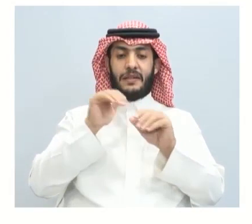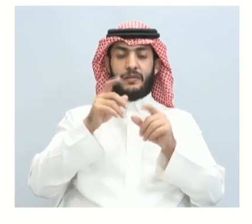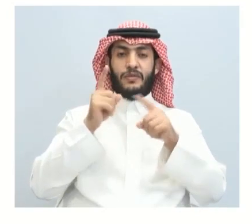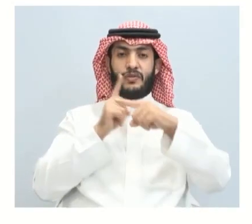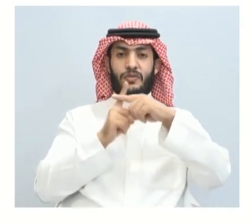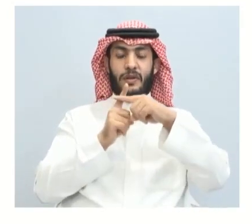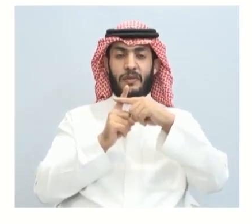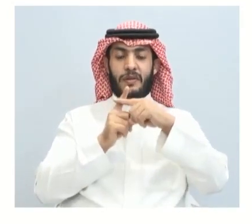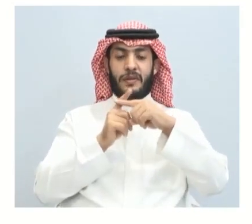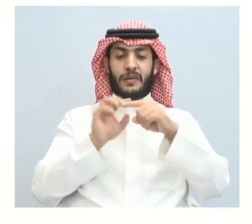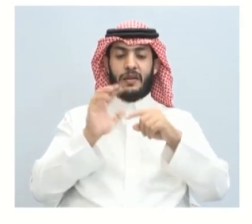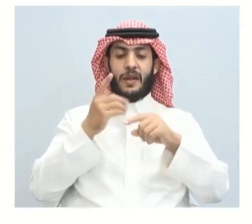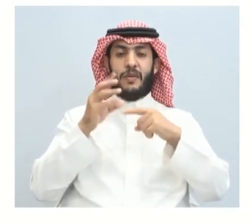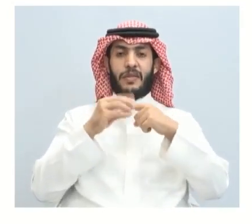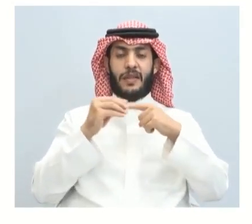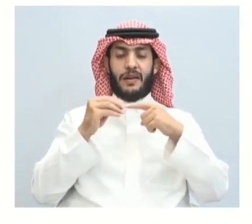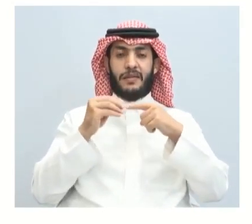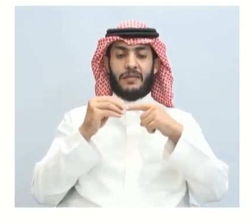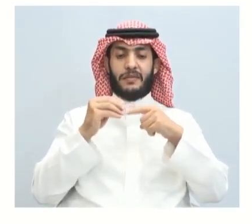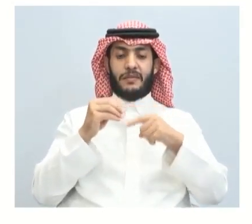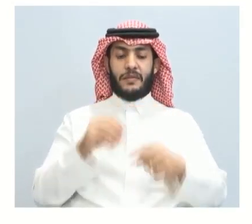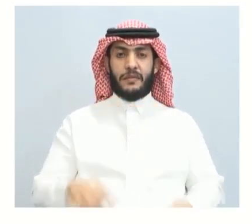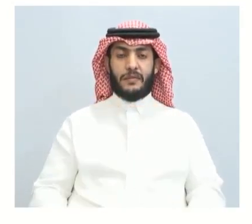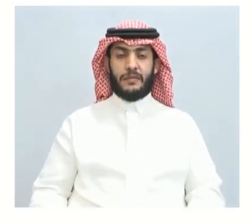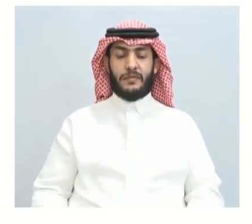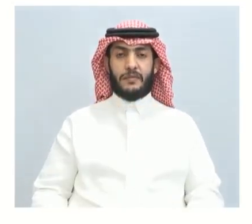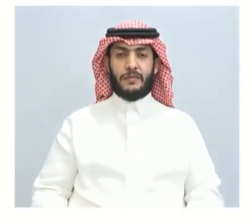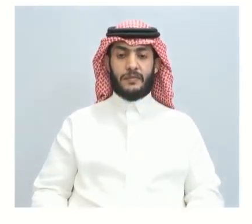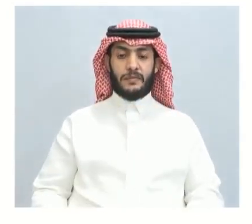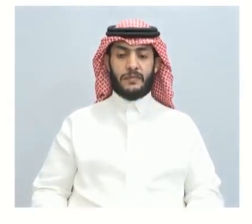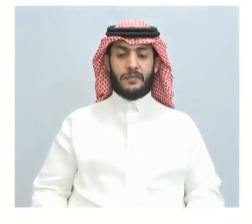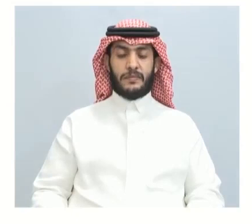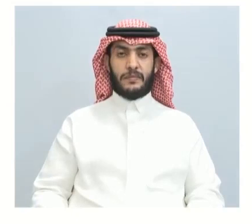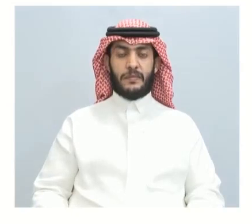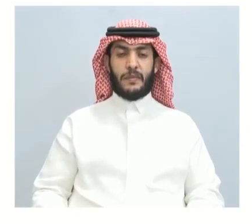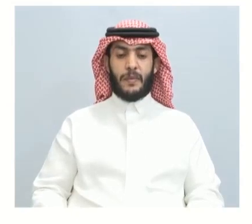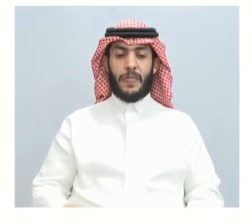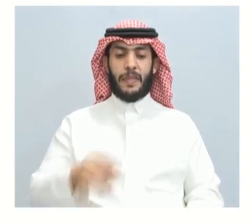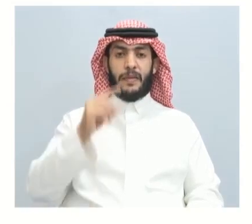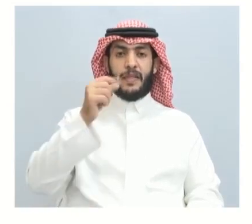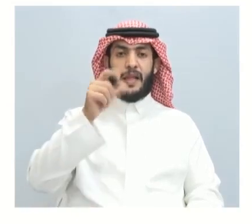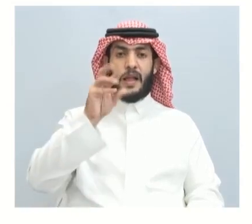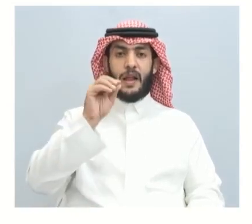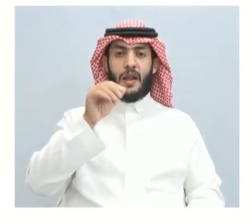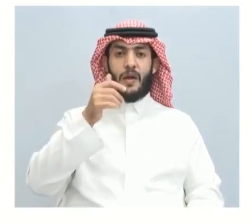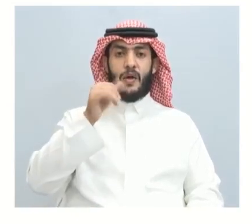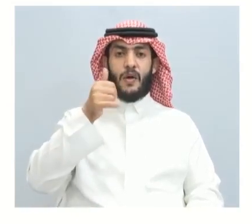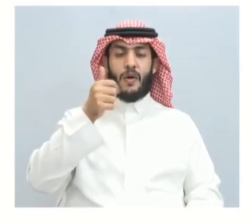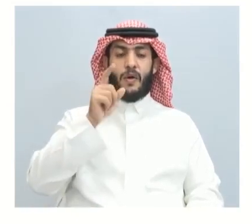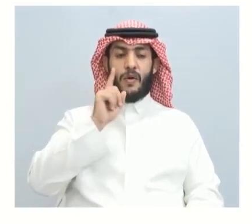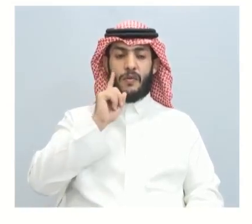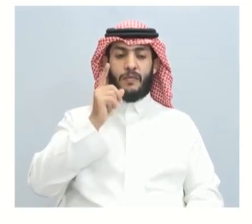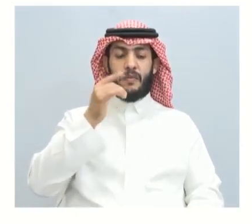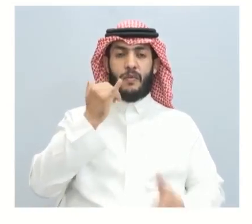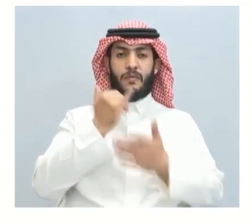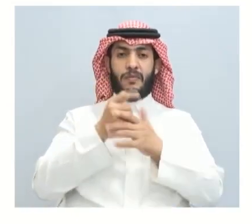بالجمع او الطرح يكون الانسحاب بالجمع او الطرح مع الداله الام طبعا كل الشغل مع الداله